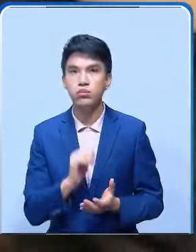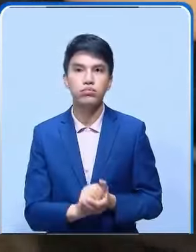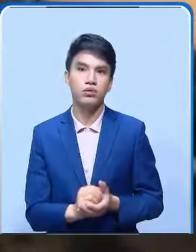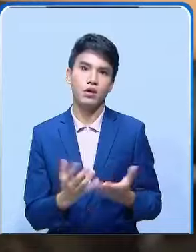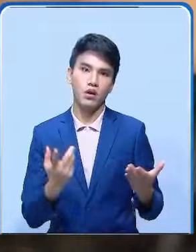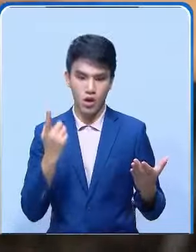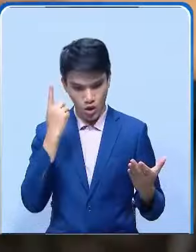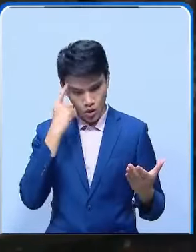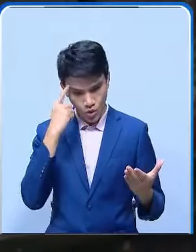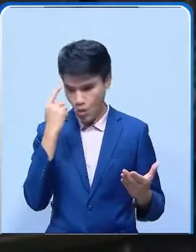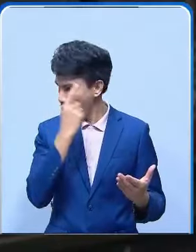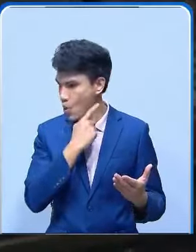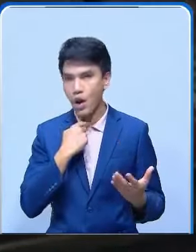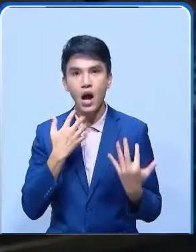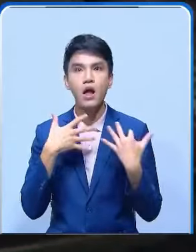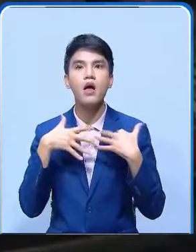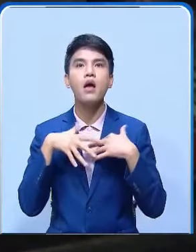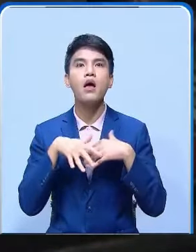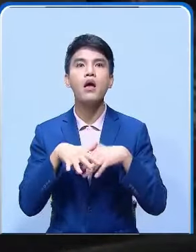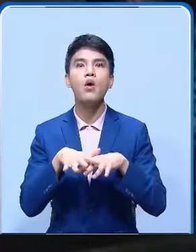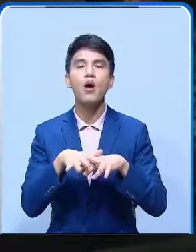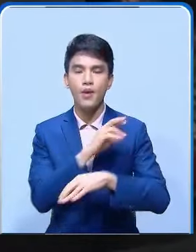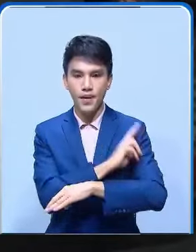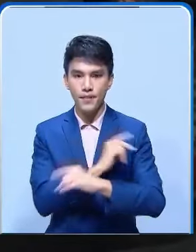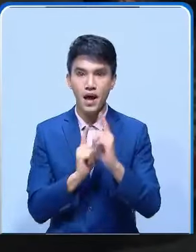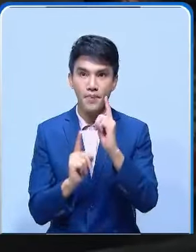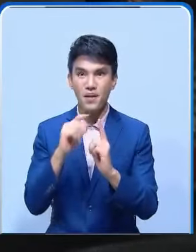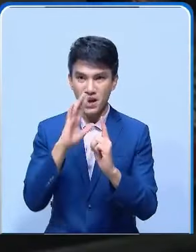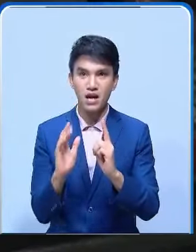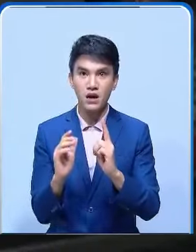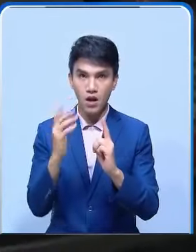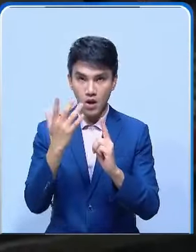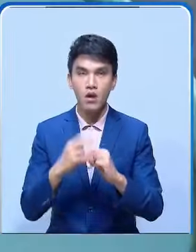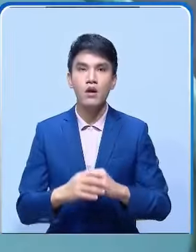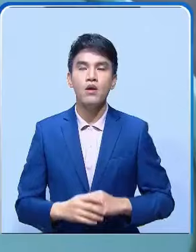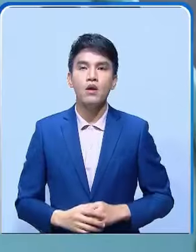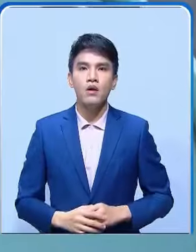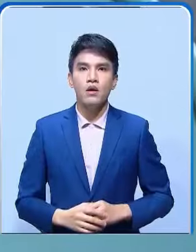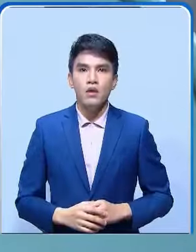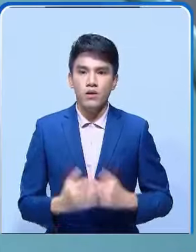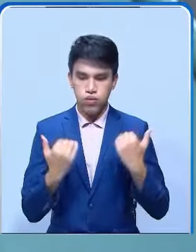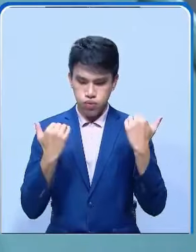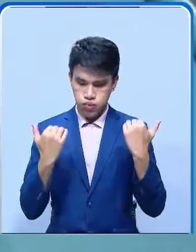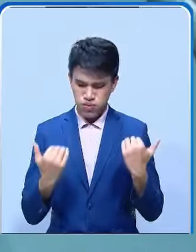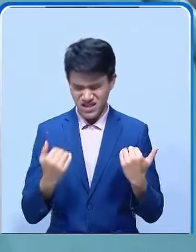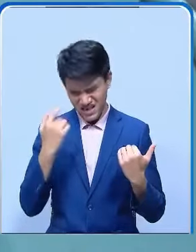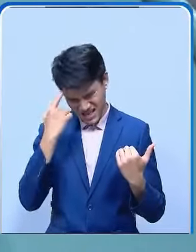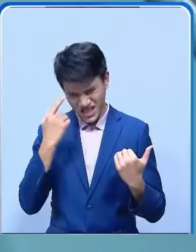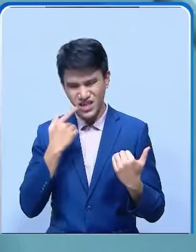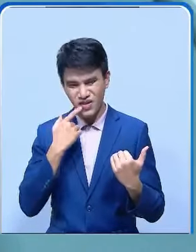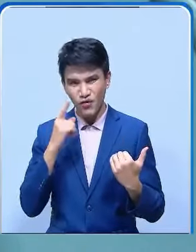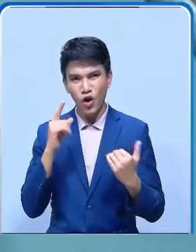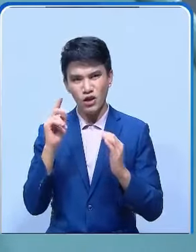รู้อยู่แล้วว่าอ้าวงฉันไปร่วมมานี่ค่ะท่านไปพบแพทย์ประเมินอาการนะครับนะตอนนี้ไม่ต้องไปคิดว่าจะโดนแจ้งความ